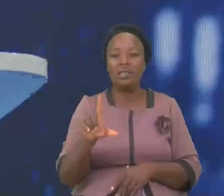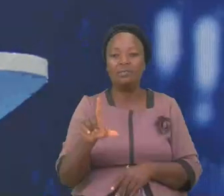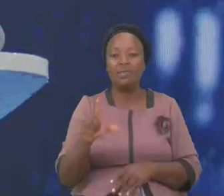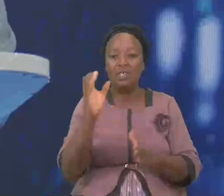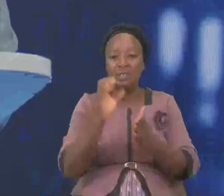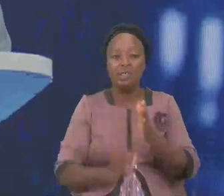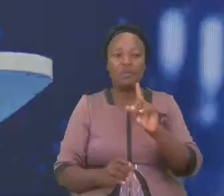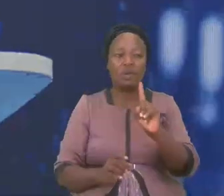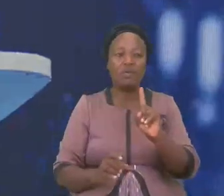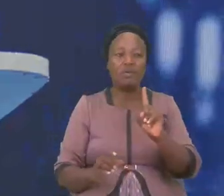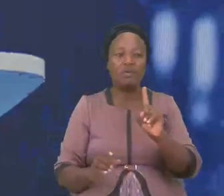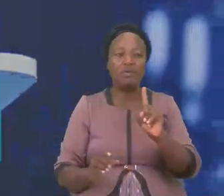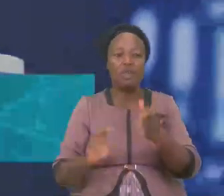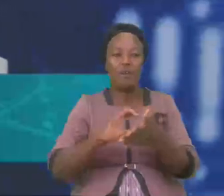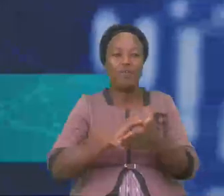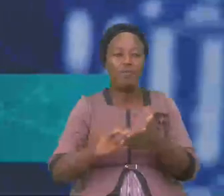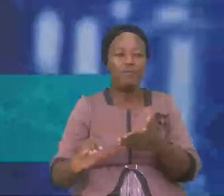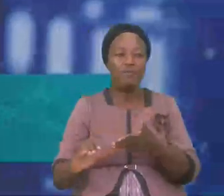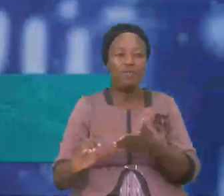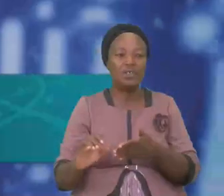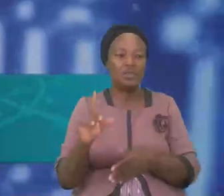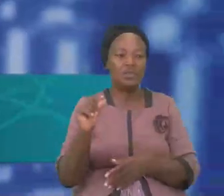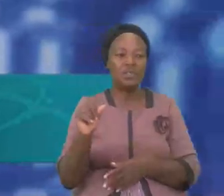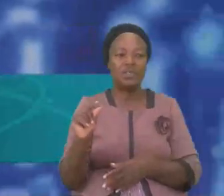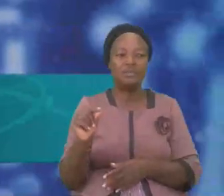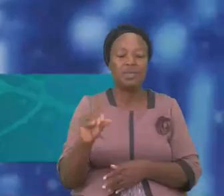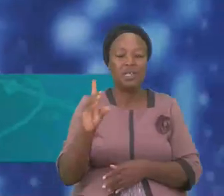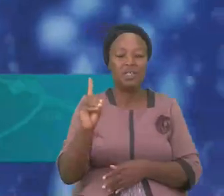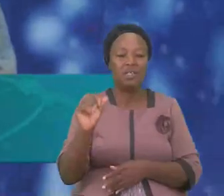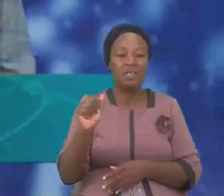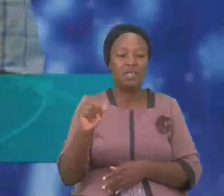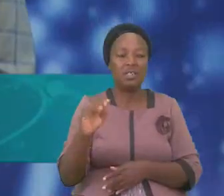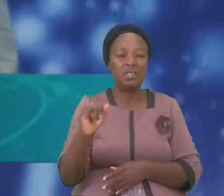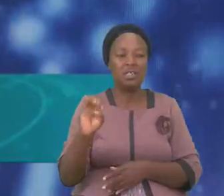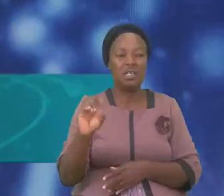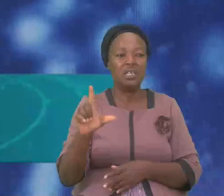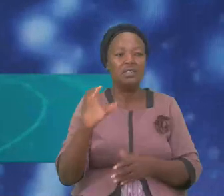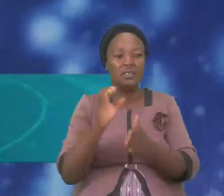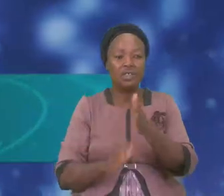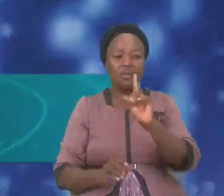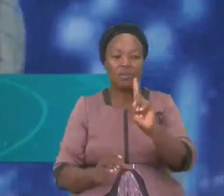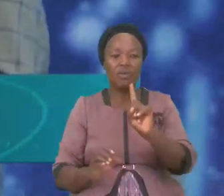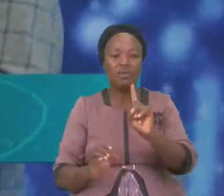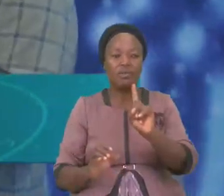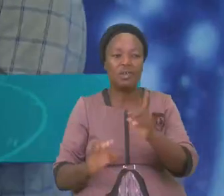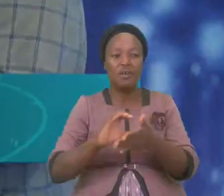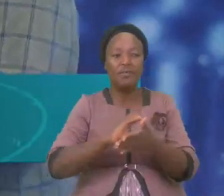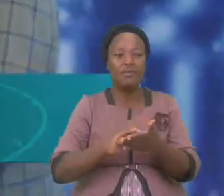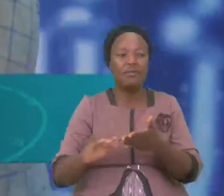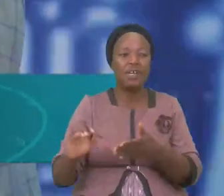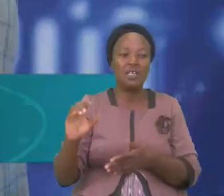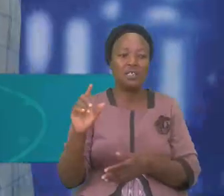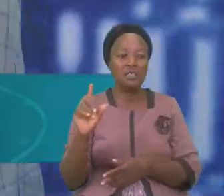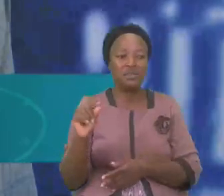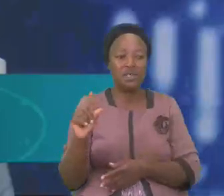Nous sommes en Daniel chapitre 1, verset 20. Daniel chapitre 1.